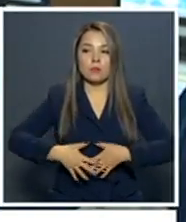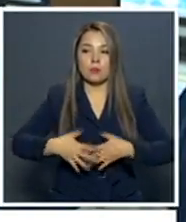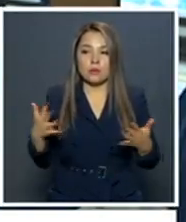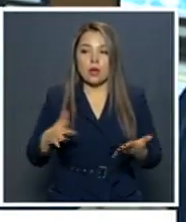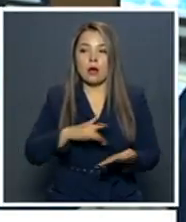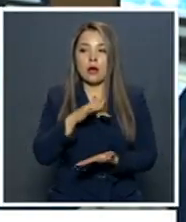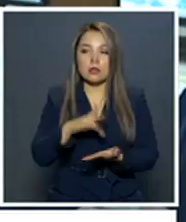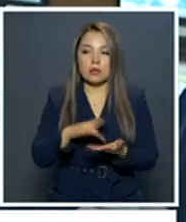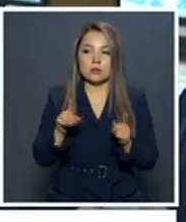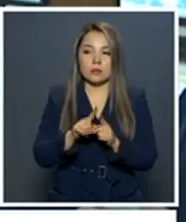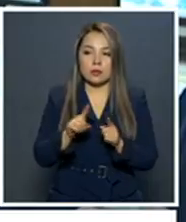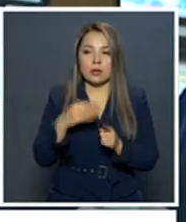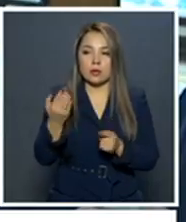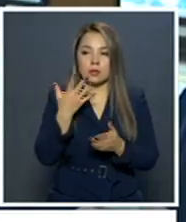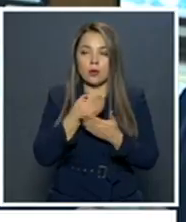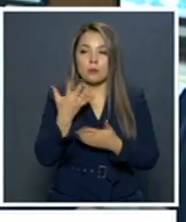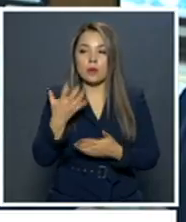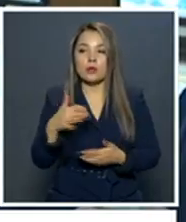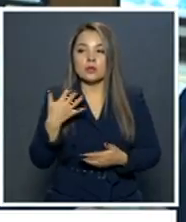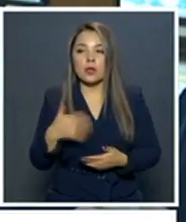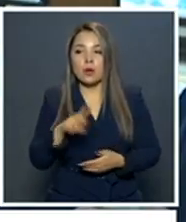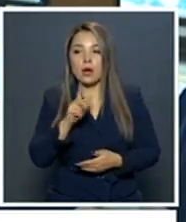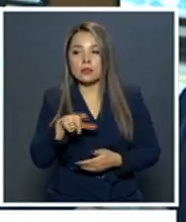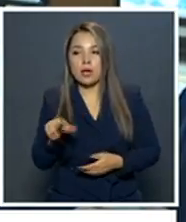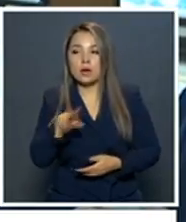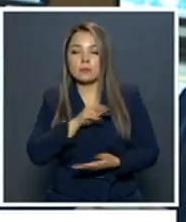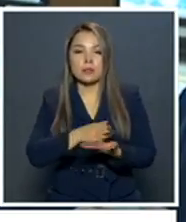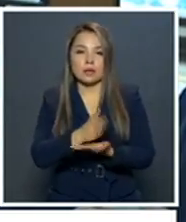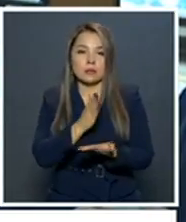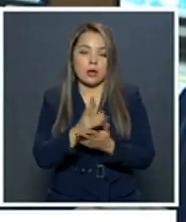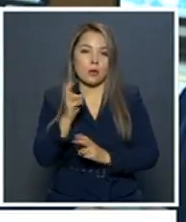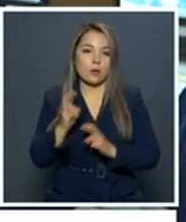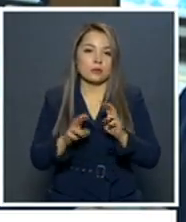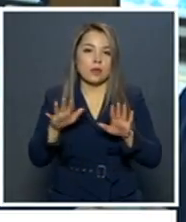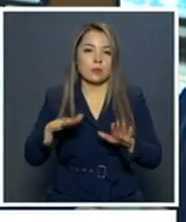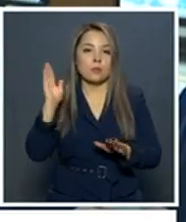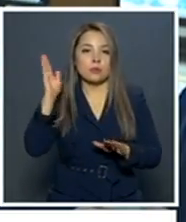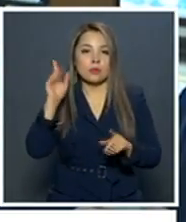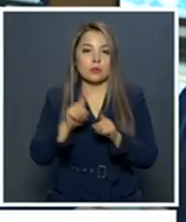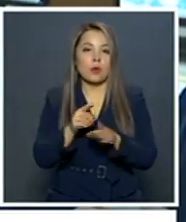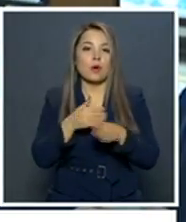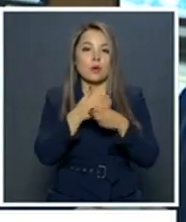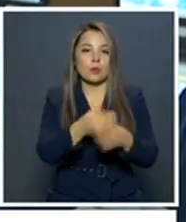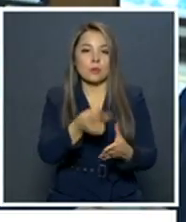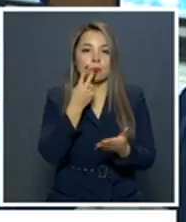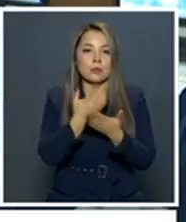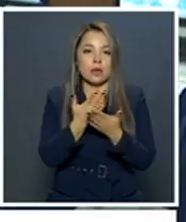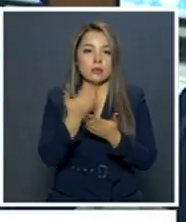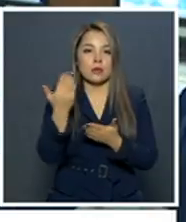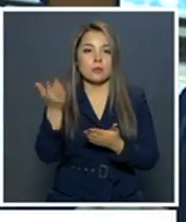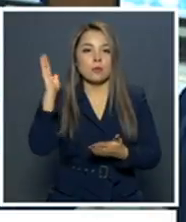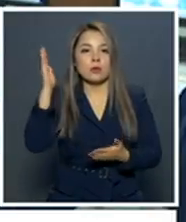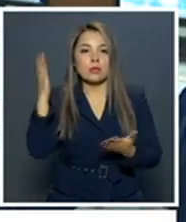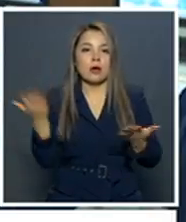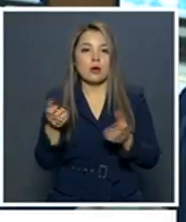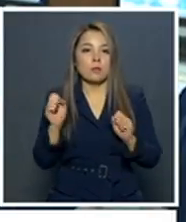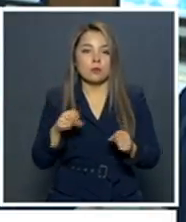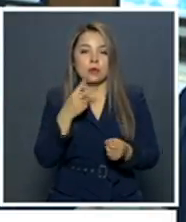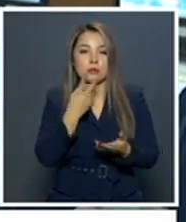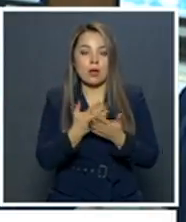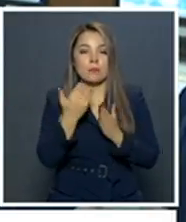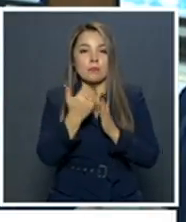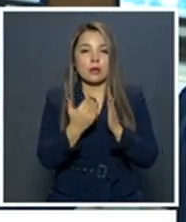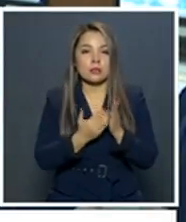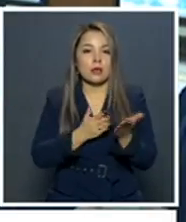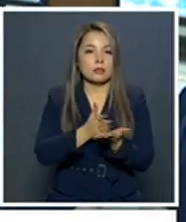Қаратау сияқты қалада 550 адам істеп жатқан өндірістерге келешегіне көмектесуіміз керек. Бұлардың болашағы қалай болады, осыны